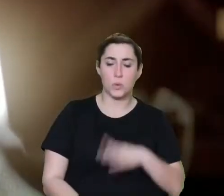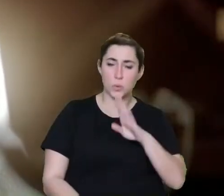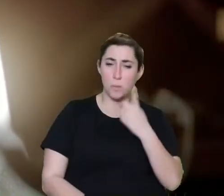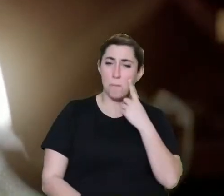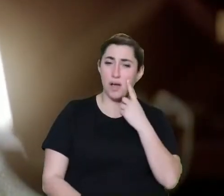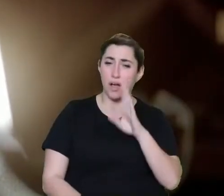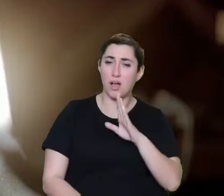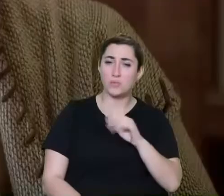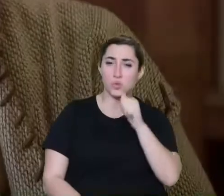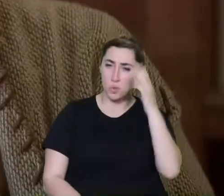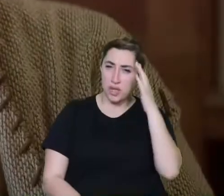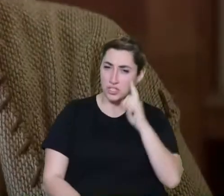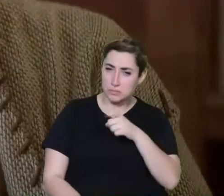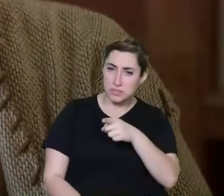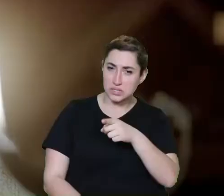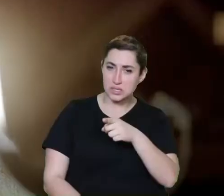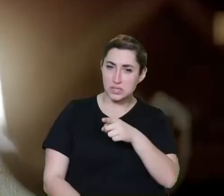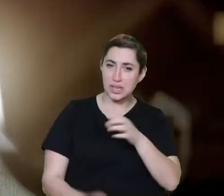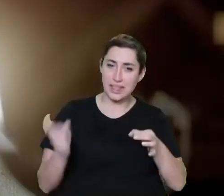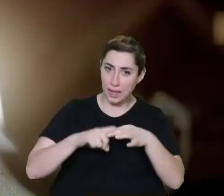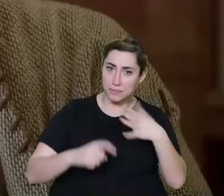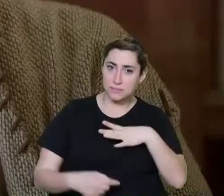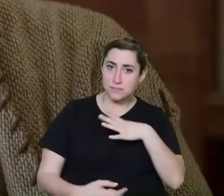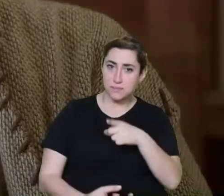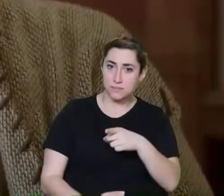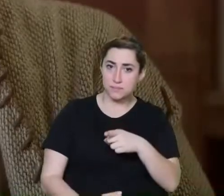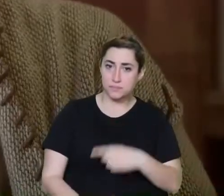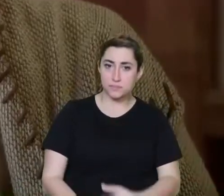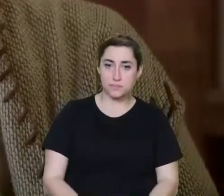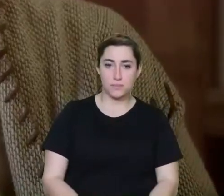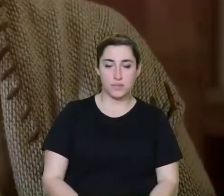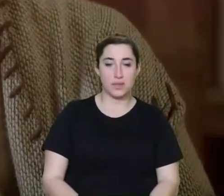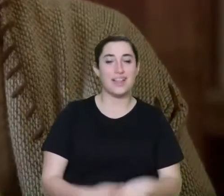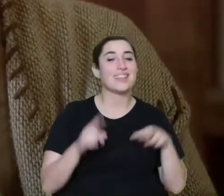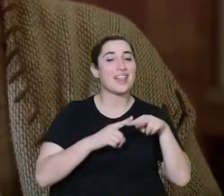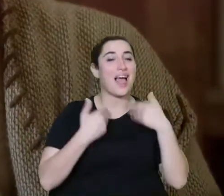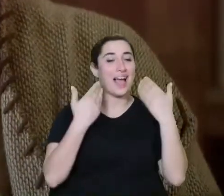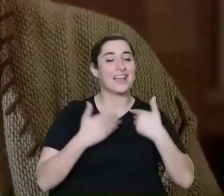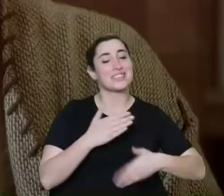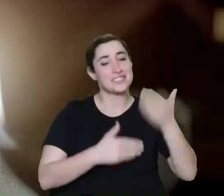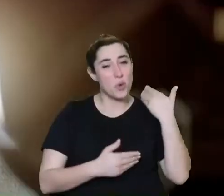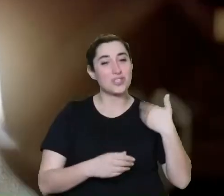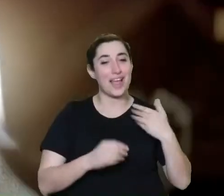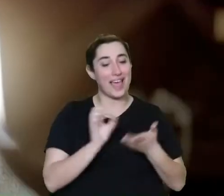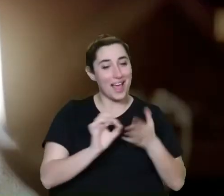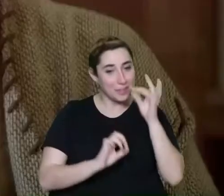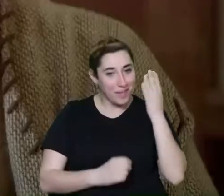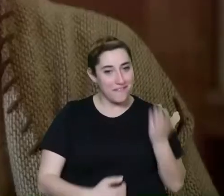Dur bakalım. Subaşı mıydın? Tayin mi isterdin? Nallıhan kadısıydım Kâtip Efendi.